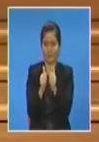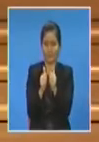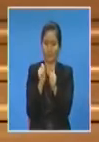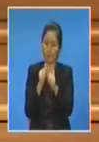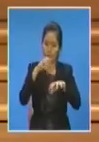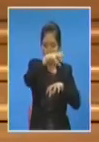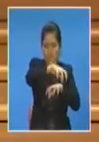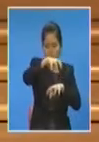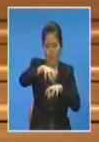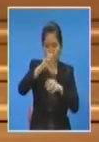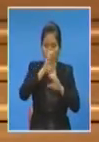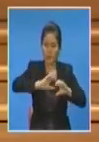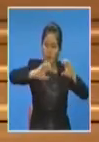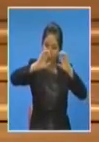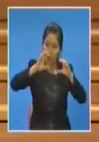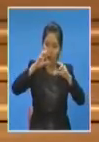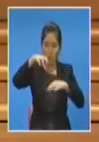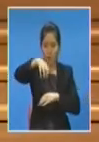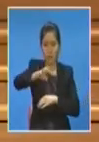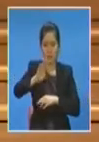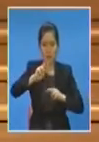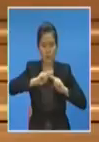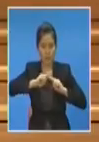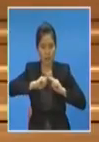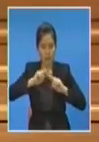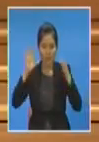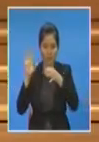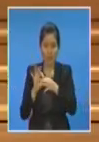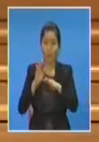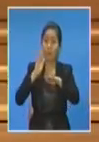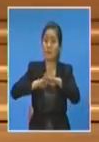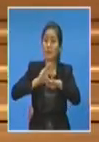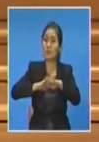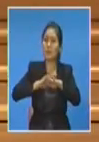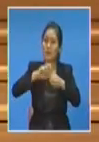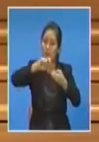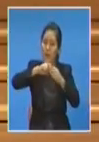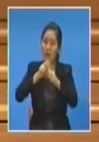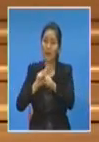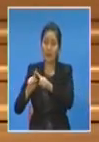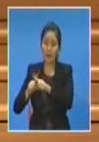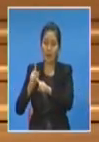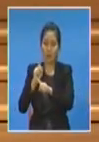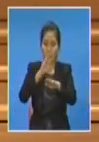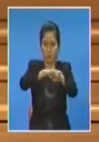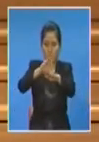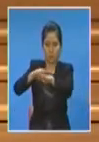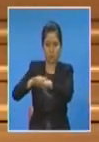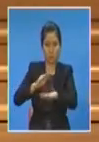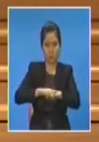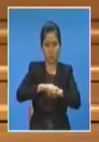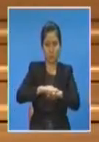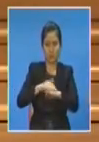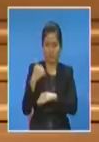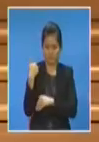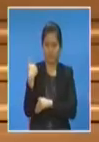ภาพไม่ว่าจะเป็นการเตือนภัยให้พ้นภัยไม่พ้นมีภัยอยู่บ้